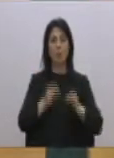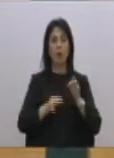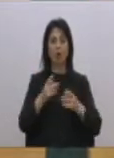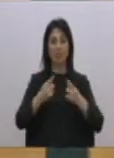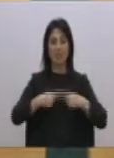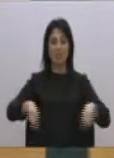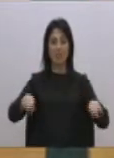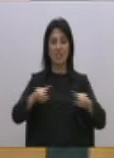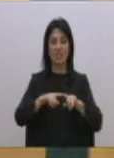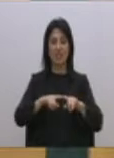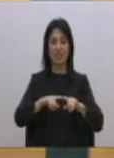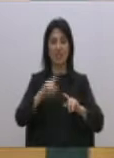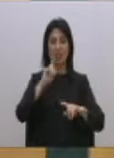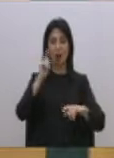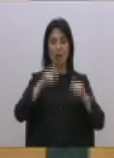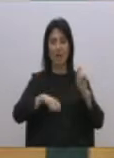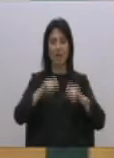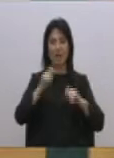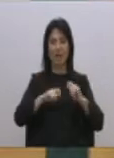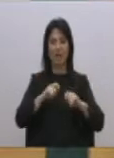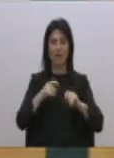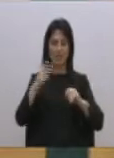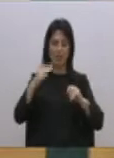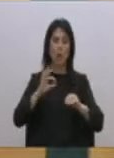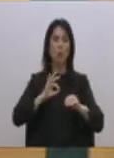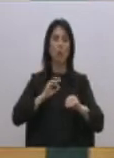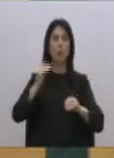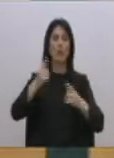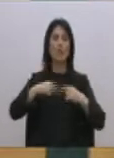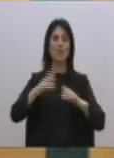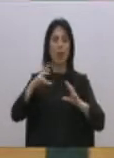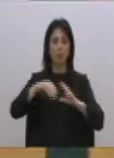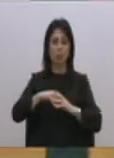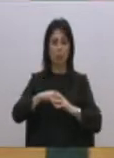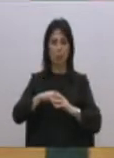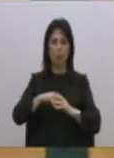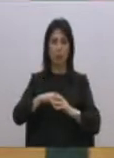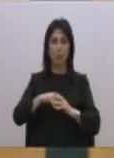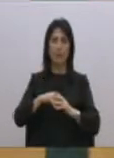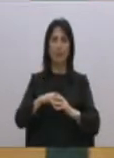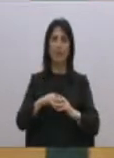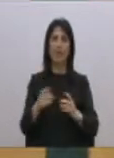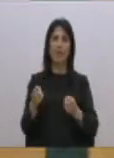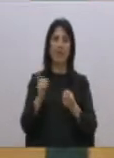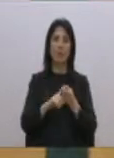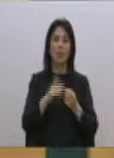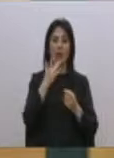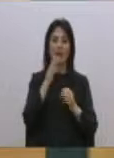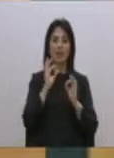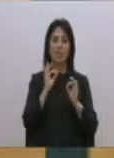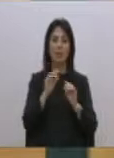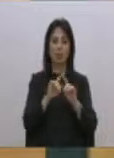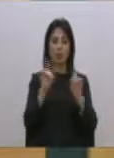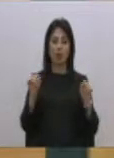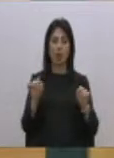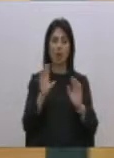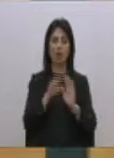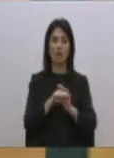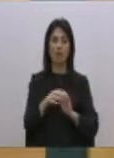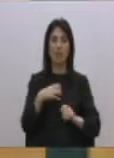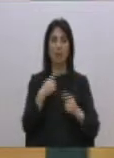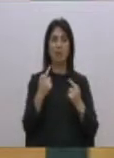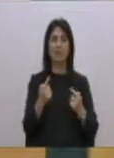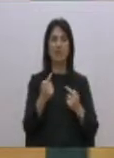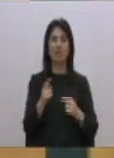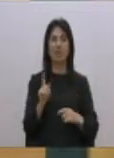sapcio, conferenția, nu achibulis, cum e just sumarle sapcio. Damoki de bule rom s-a martelu charchoze.